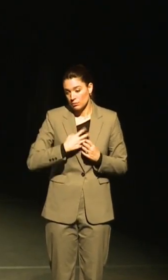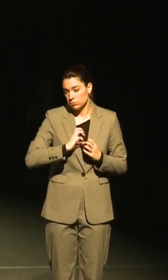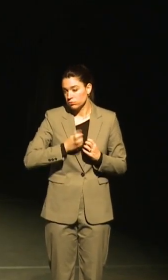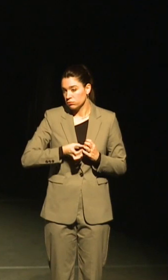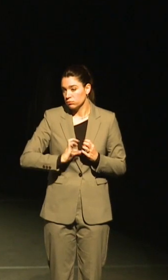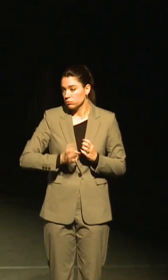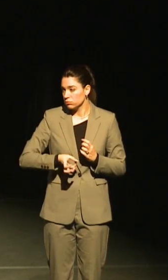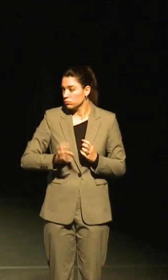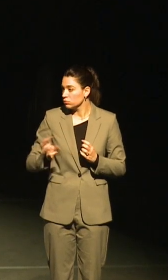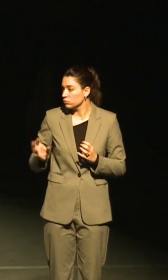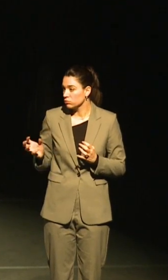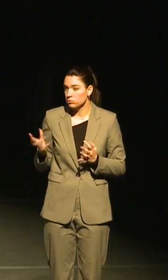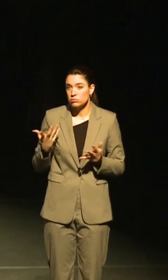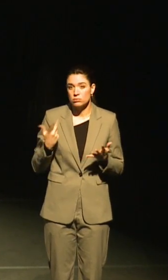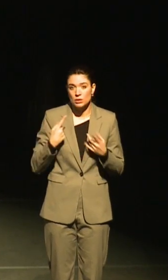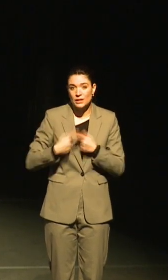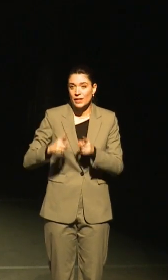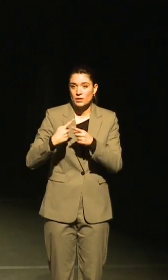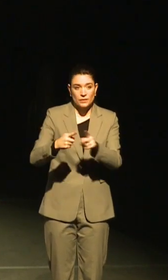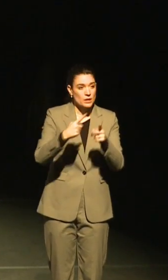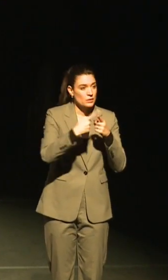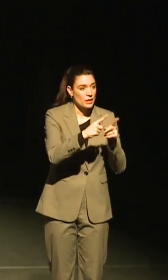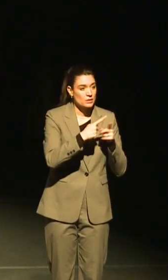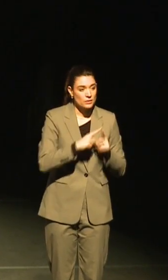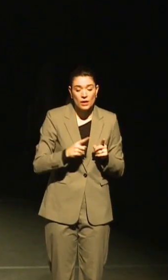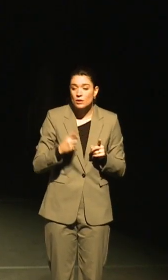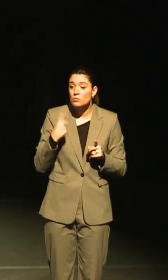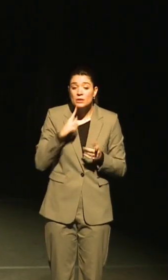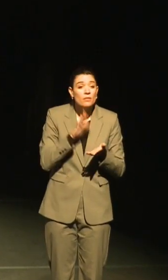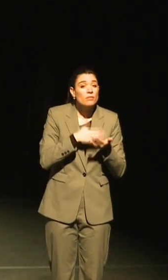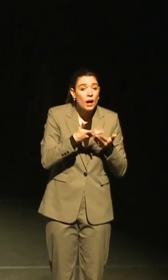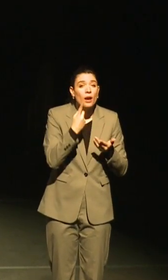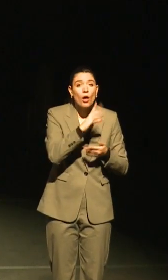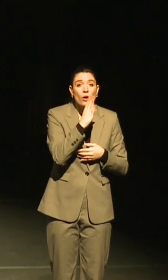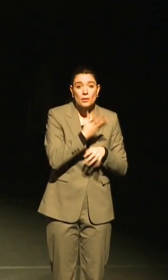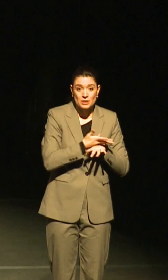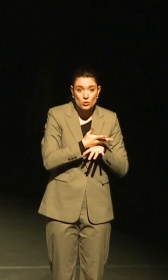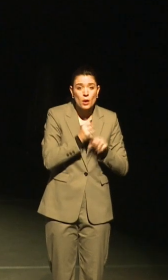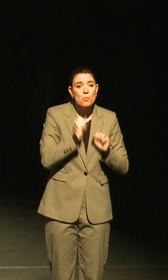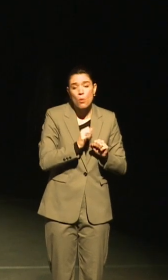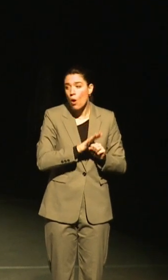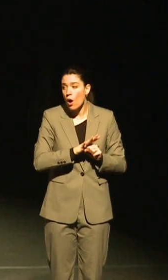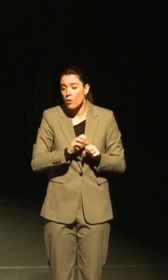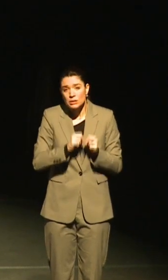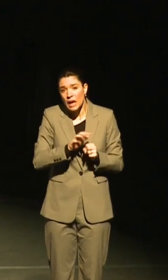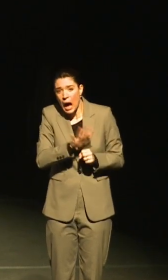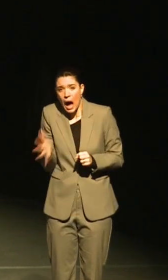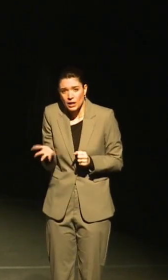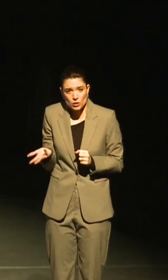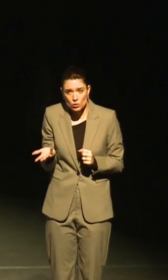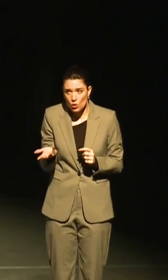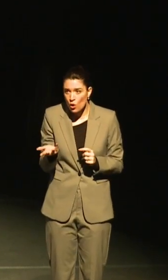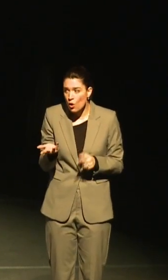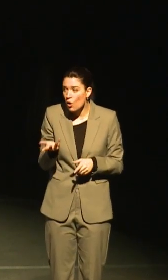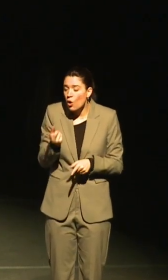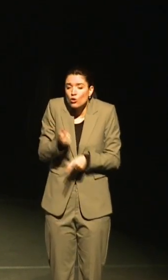gli uni dagli altri sono tantissimi e questo come può capitare per l'orientamento sessuale può capitare per qualsiasi altra cosa e non deve essere così